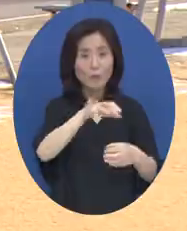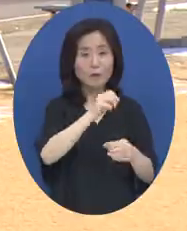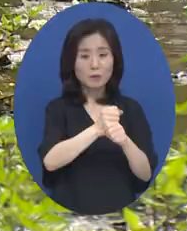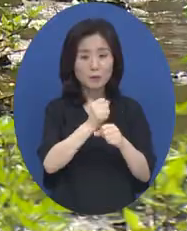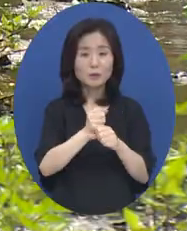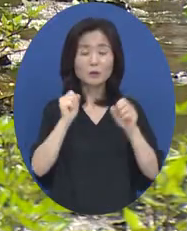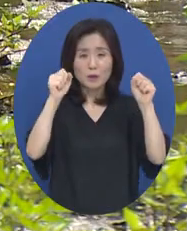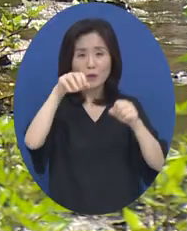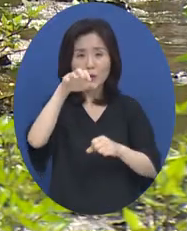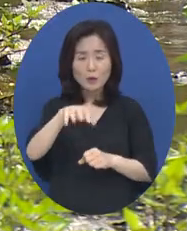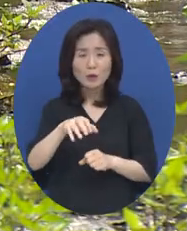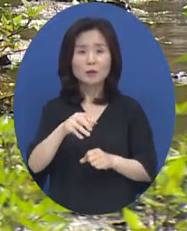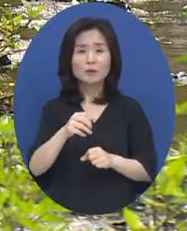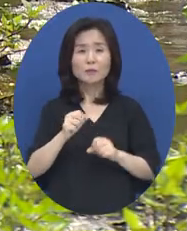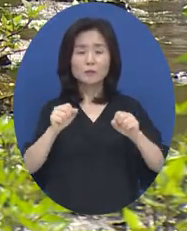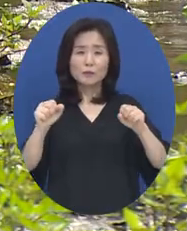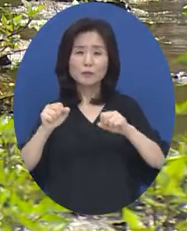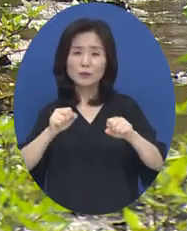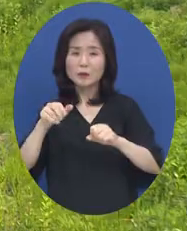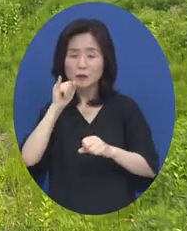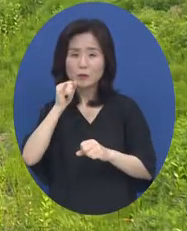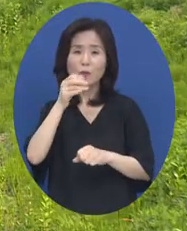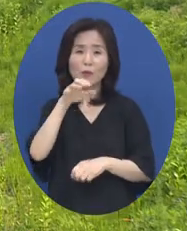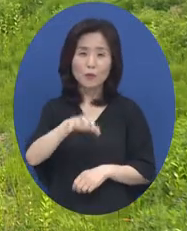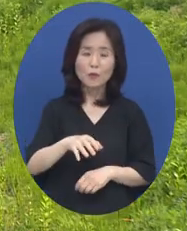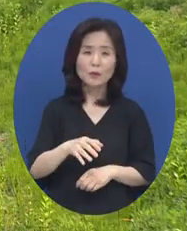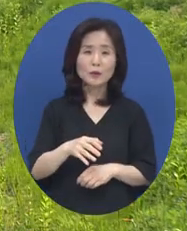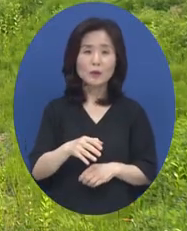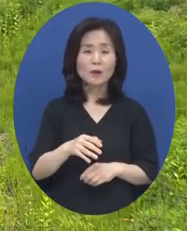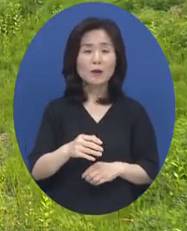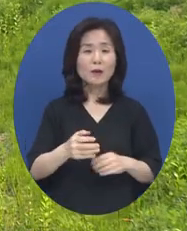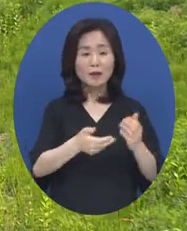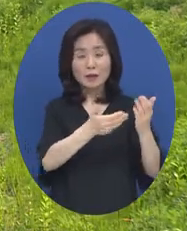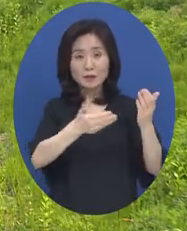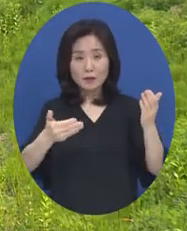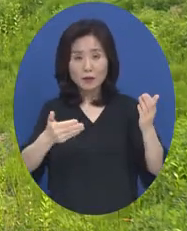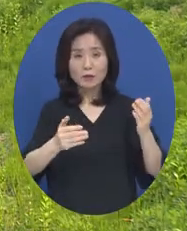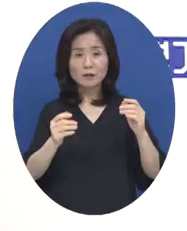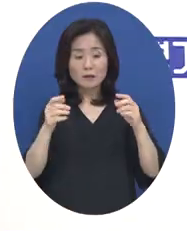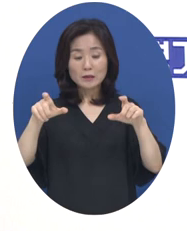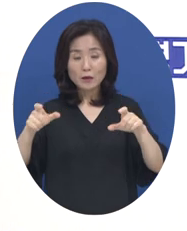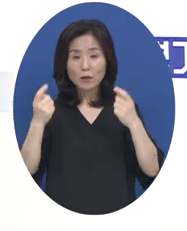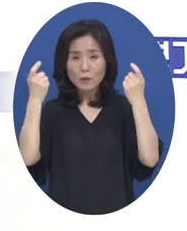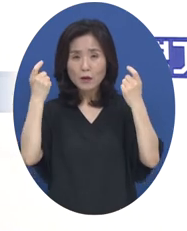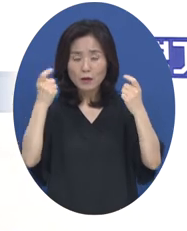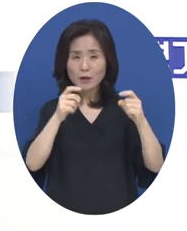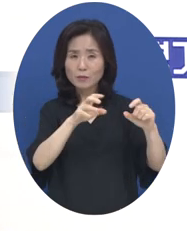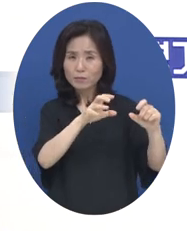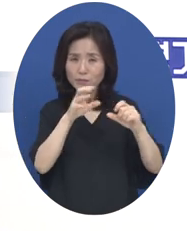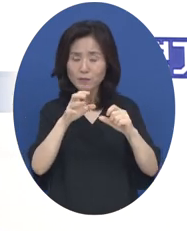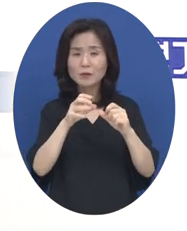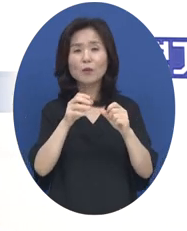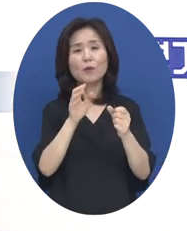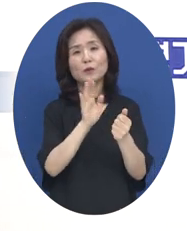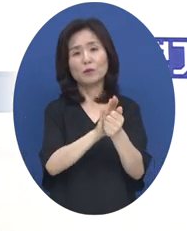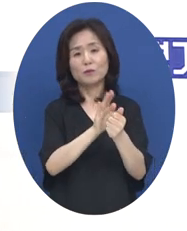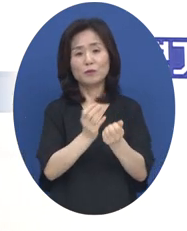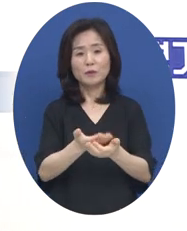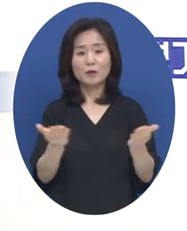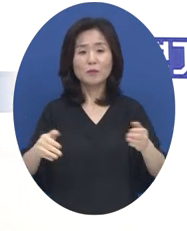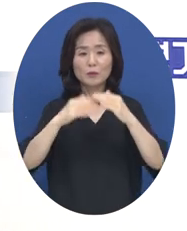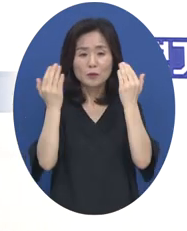거점 지 조성 하천 주변 지역 관광 자원화 등을 지원하는 겁니다 모든 도민의